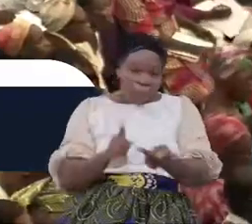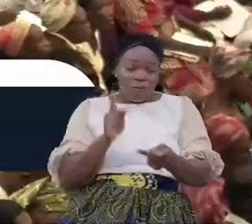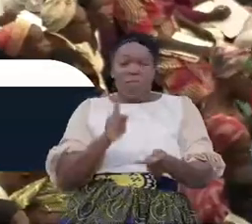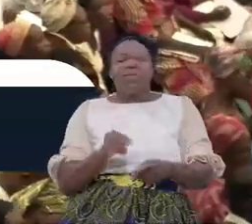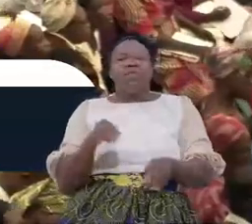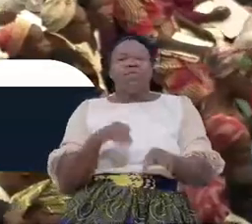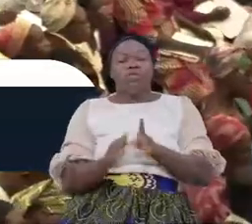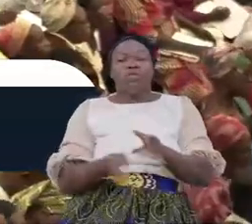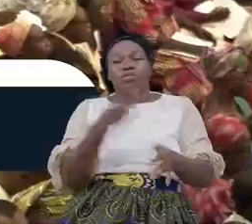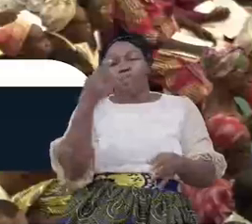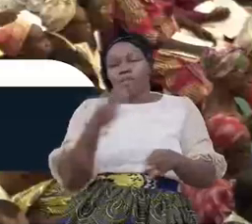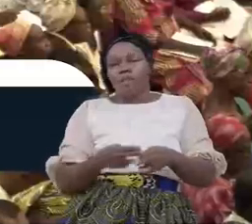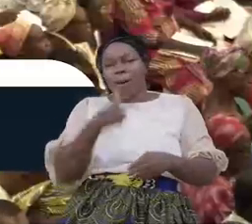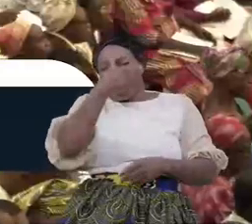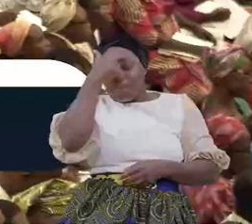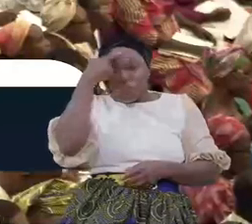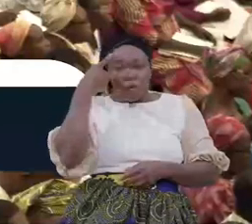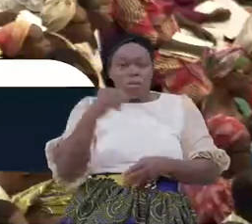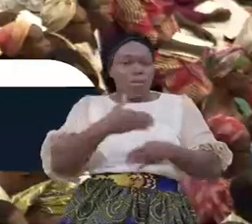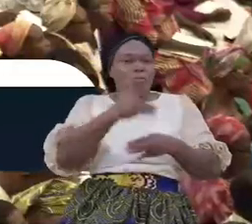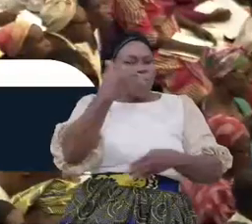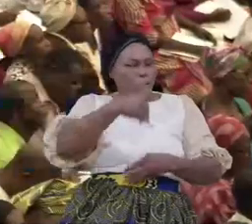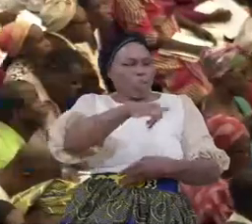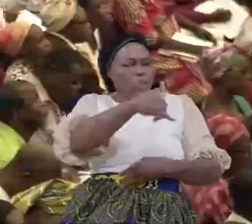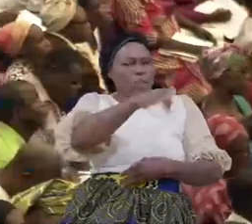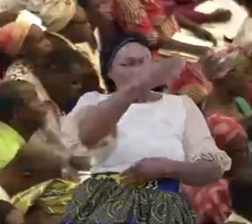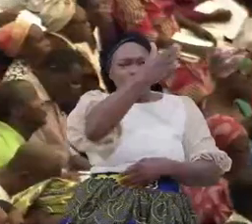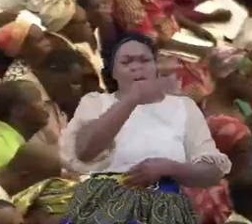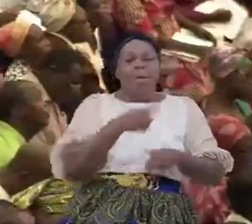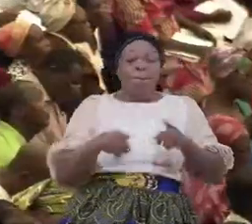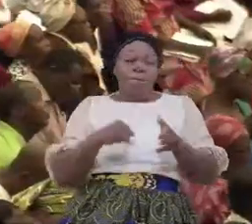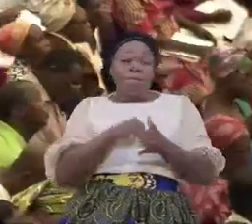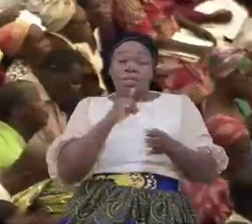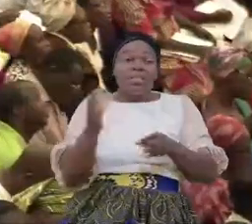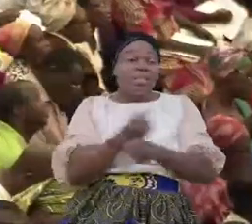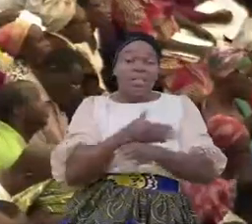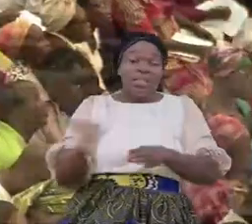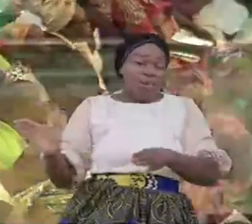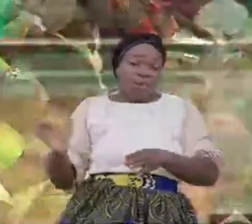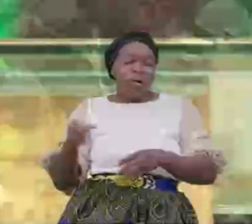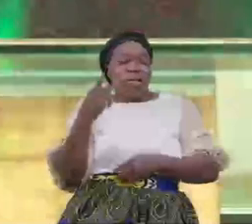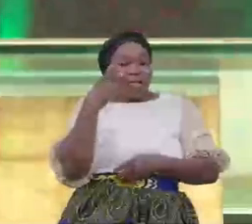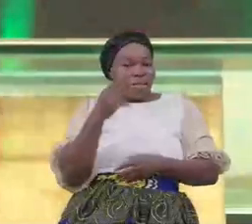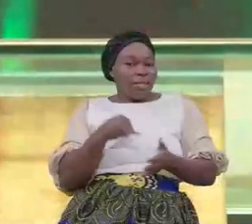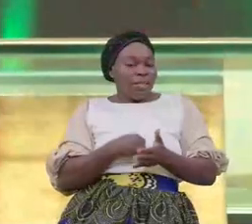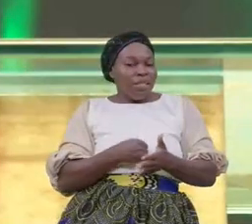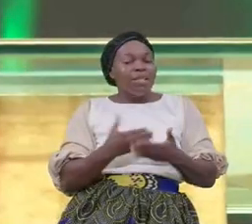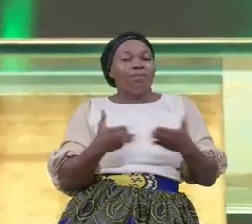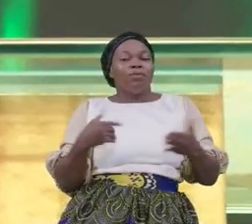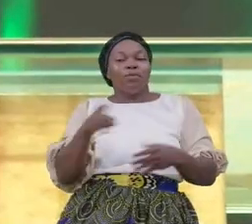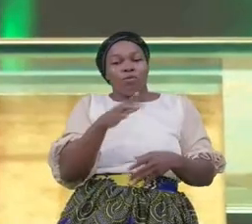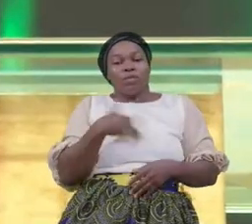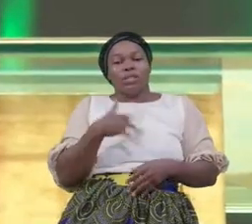Les murailles sont encore debout là-bas, mais c'est fait. et dit, « Vois-le avant de le